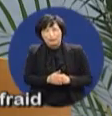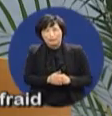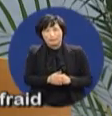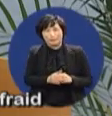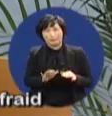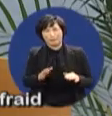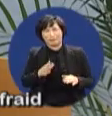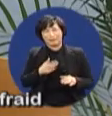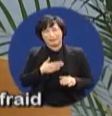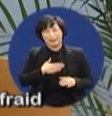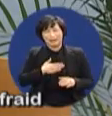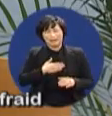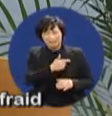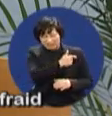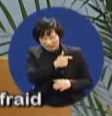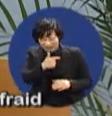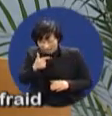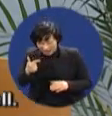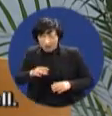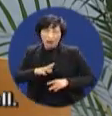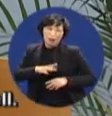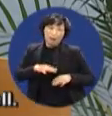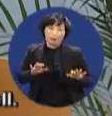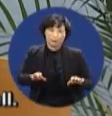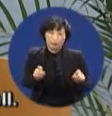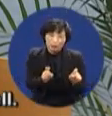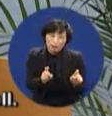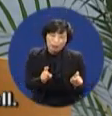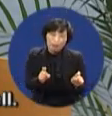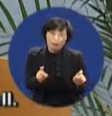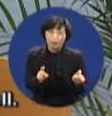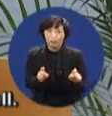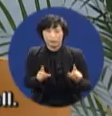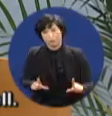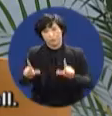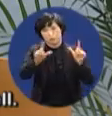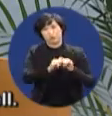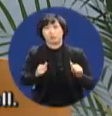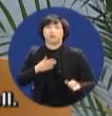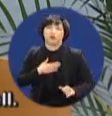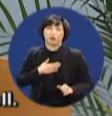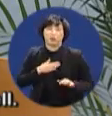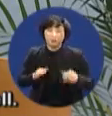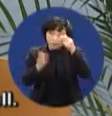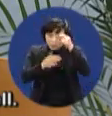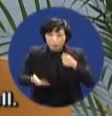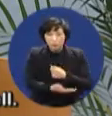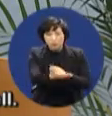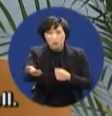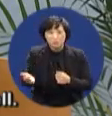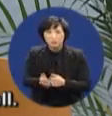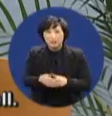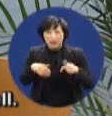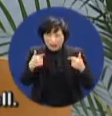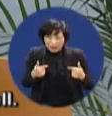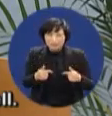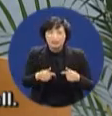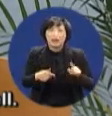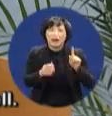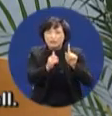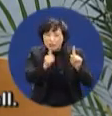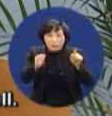굉장한 정말로 두려움이 벌벌벌벌 떨고 사는 사람이요. 우리 성도들이 한